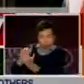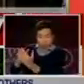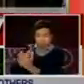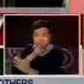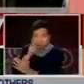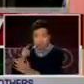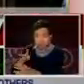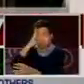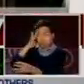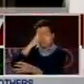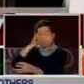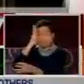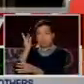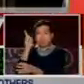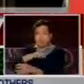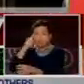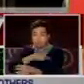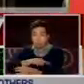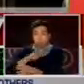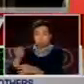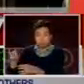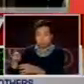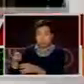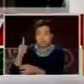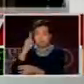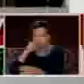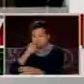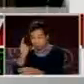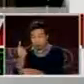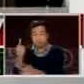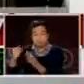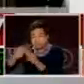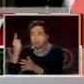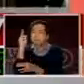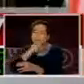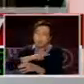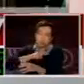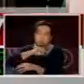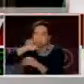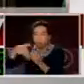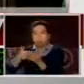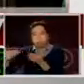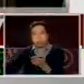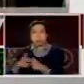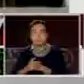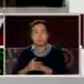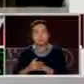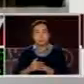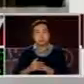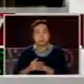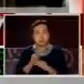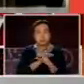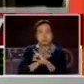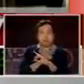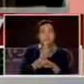uno, falsus in omnibus. False in one thing, false in all things. The defendant used his own name in all